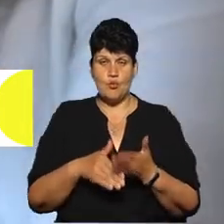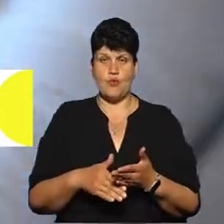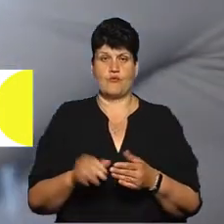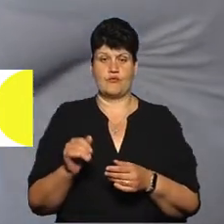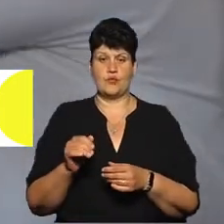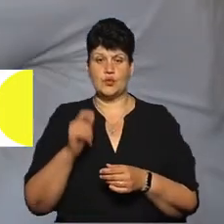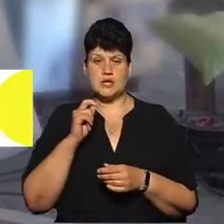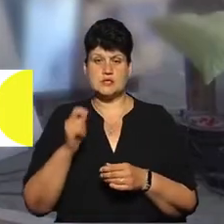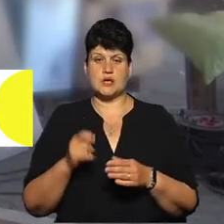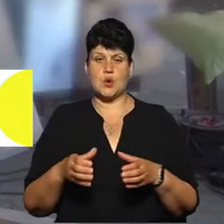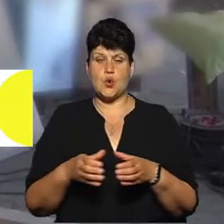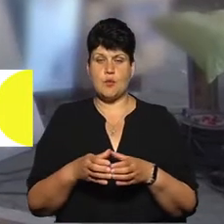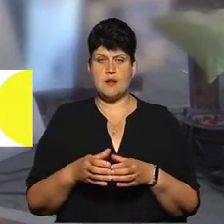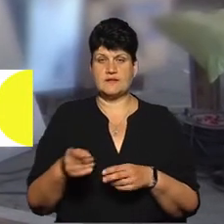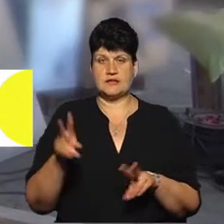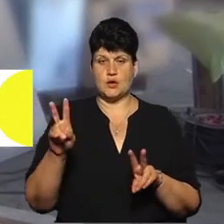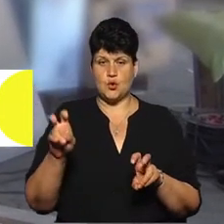команда» в Тернополі.